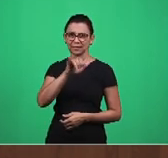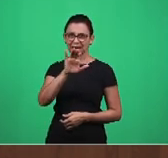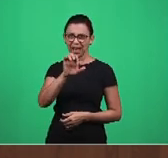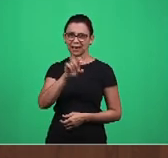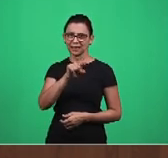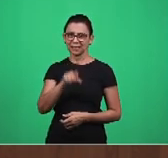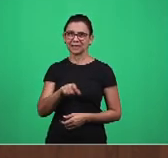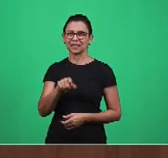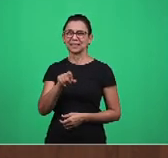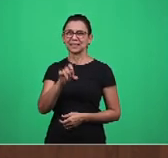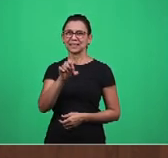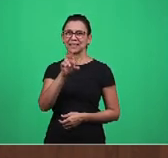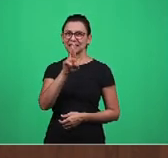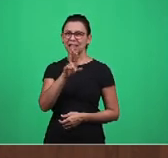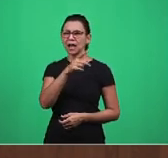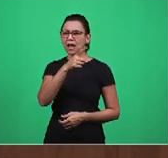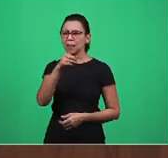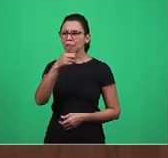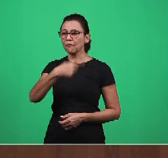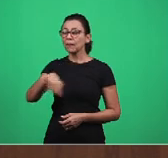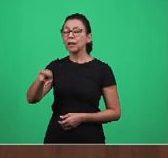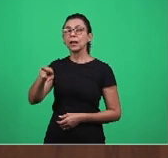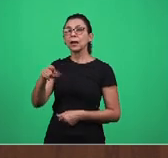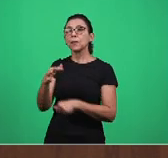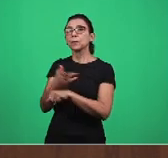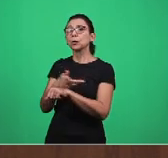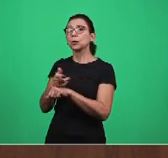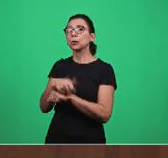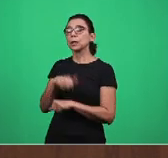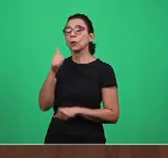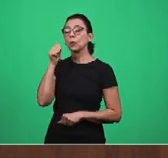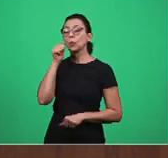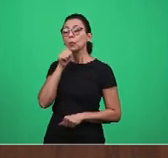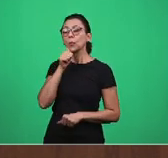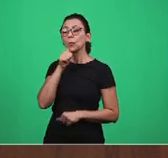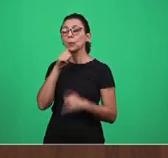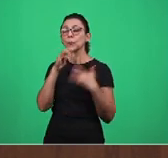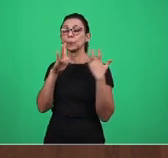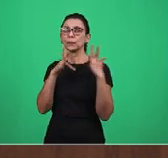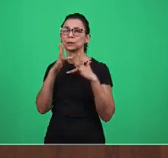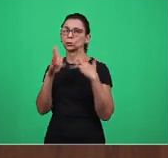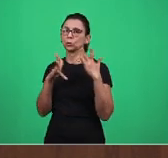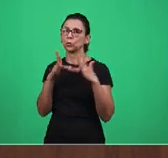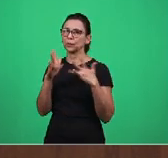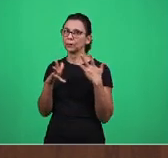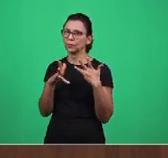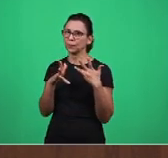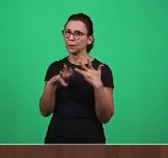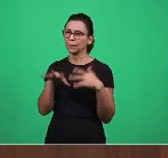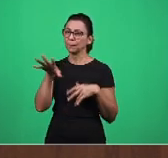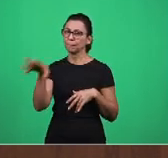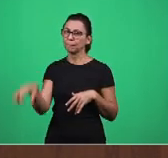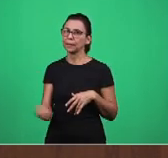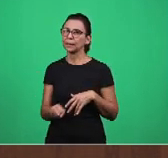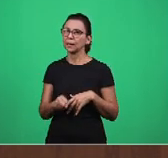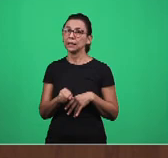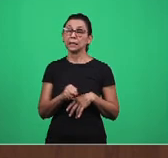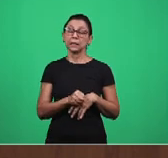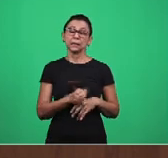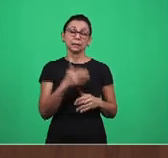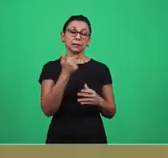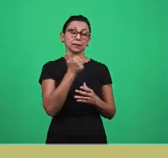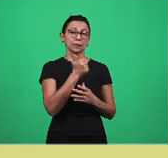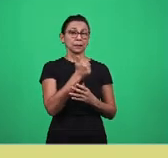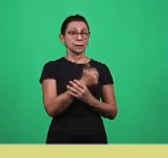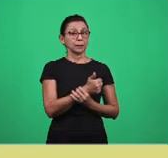Isaac. Mais Abraham a fait quelque chose de très important. Il a dit que la fiancée d'Isaac devrait être de la famille